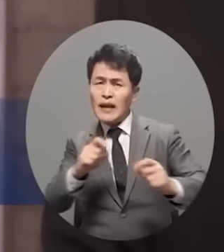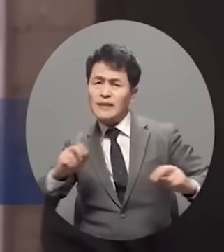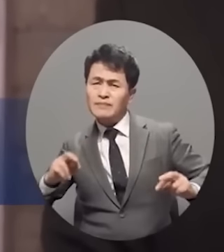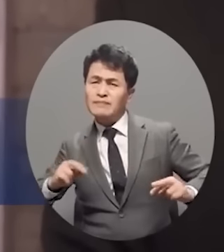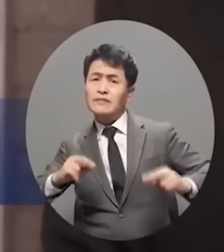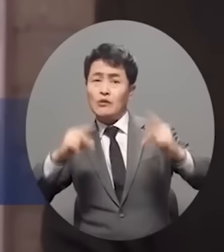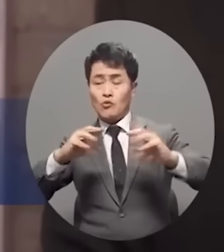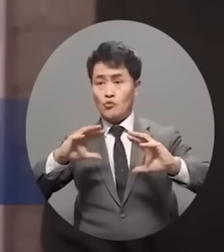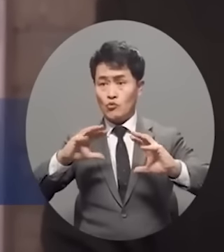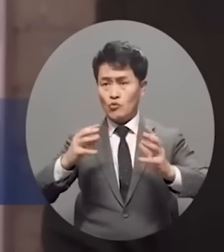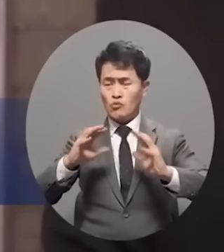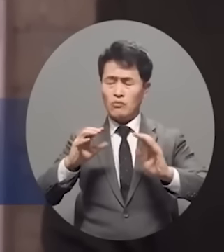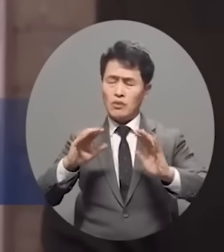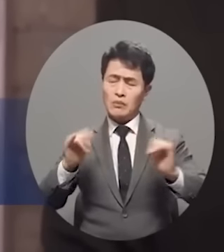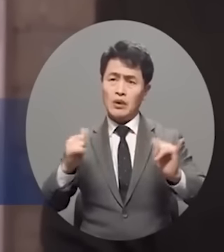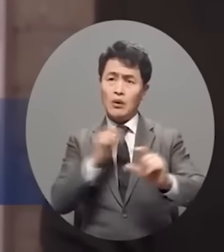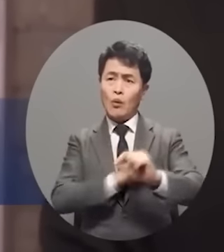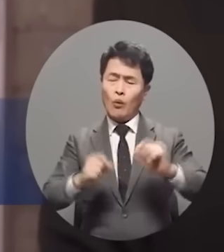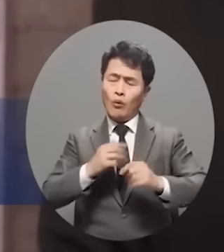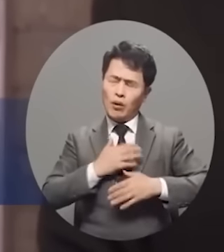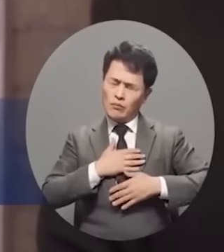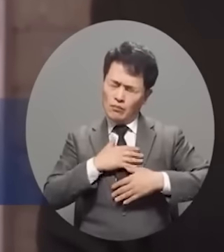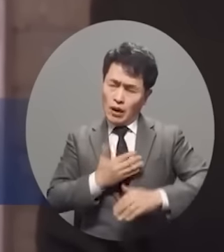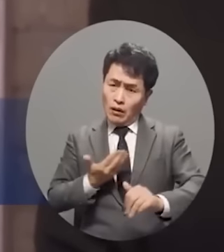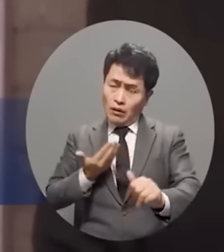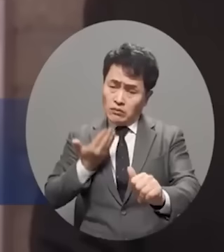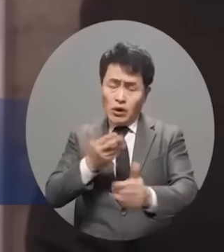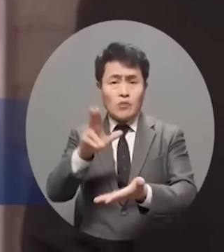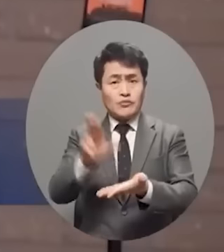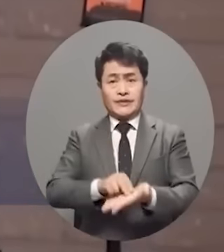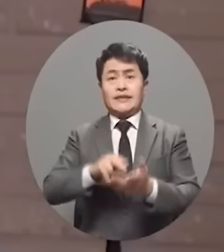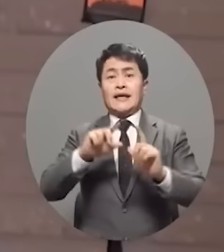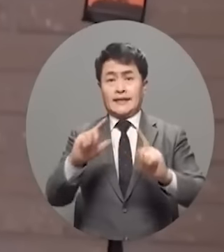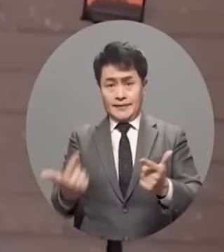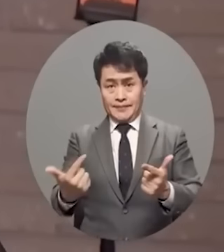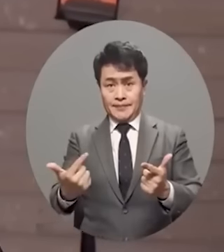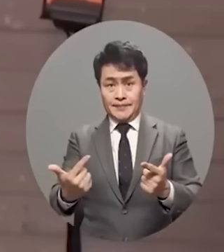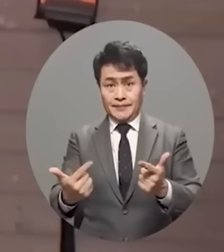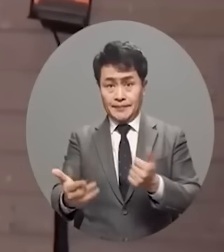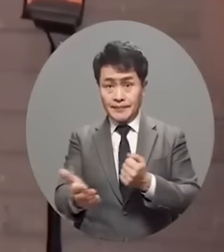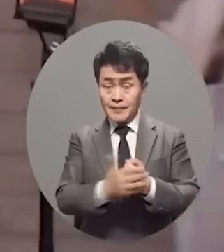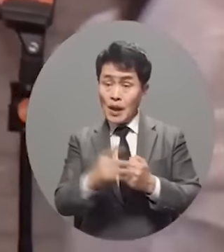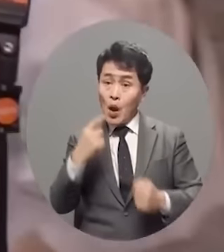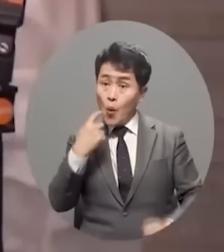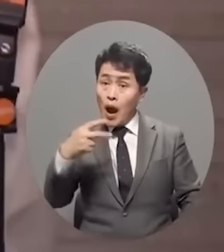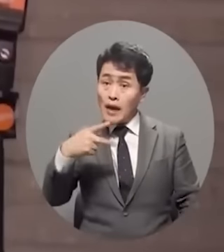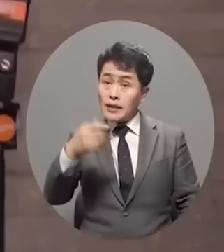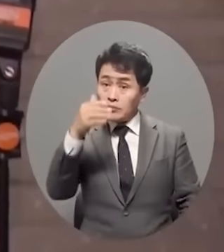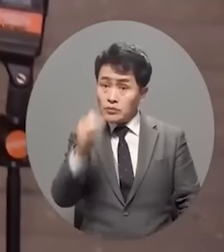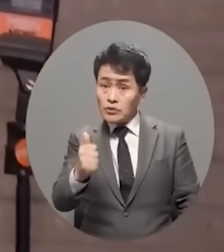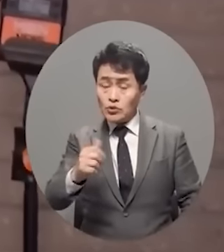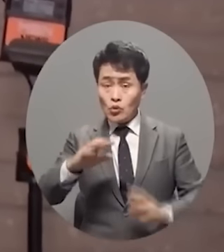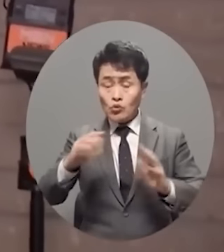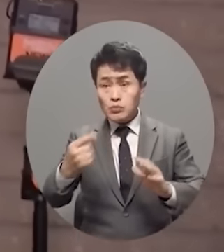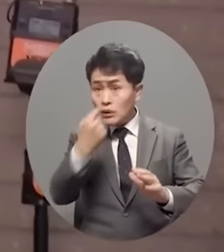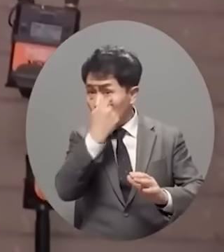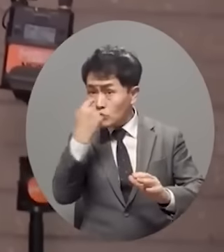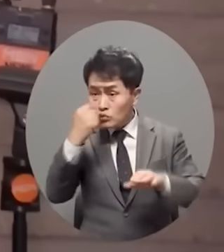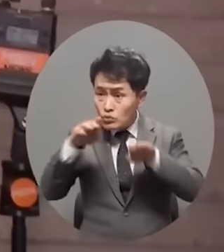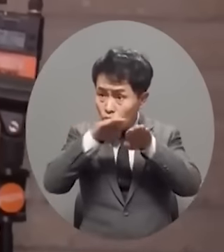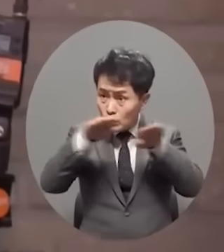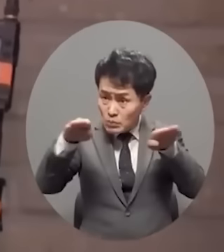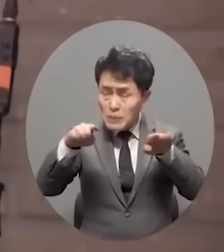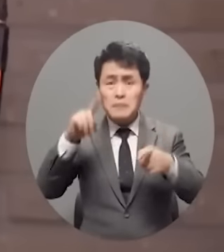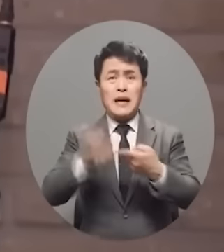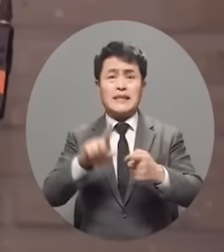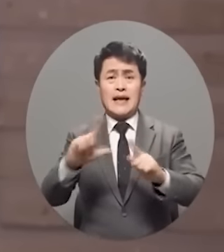해서 국민들께 피로감을 드릴 만한 문제가 아니라고 생각합니다. 황상무 수석에 대해서도 국민 눈높이에 맞지 않은